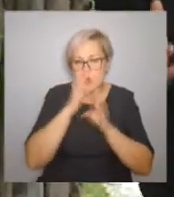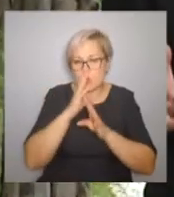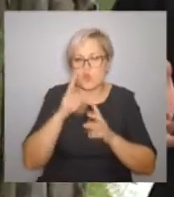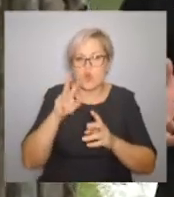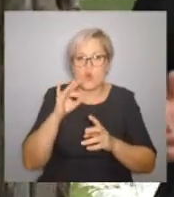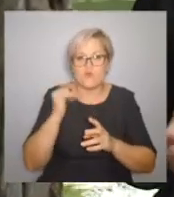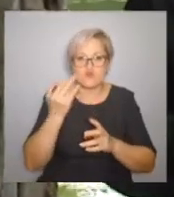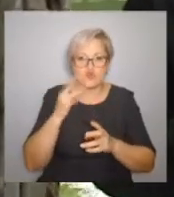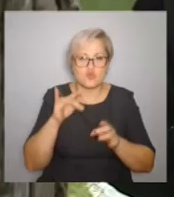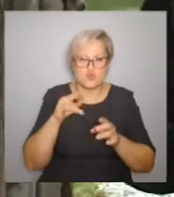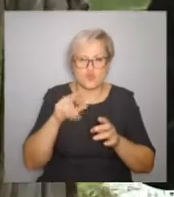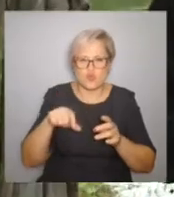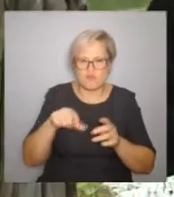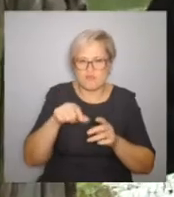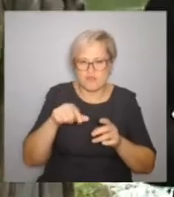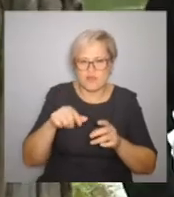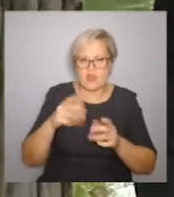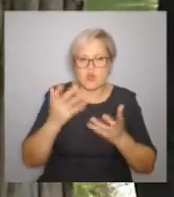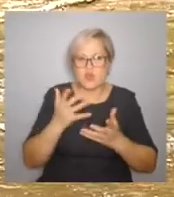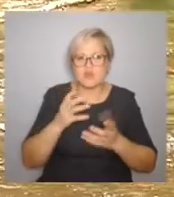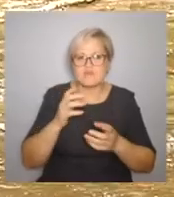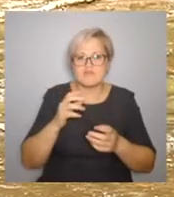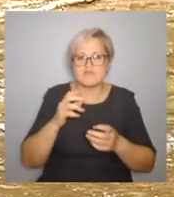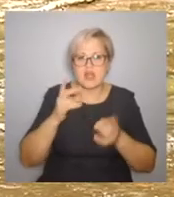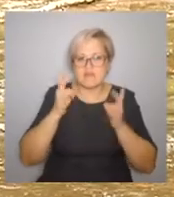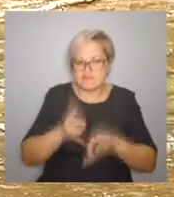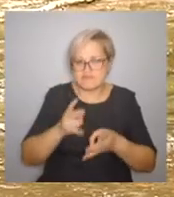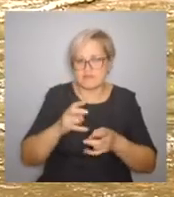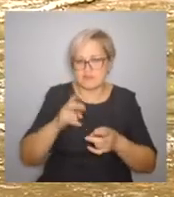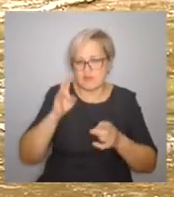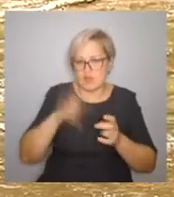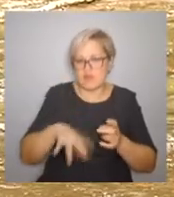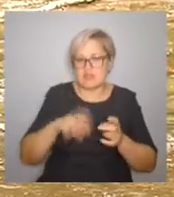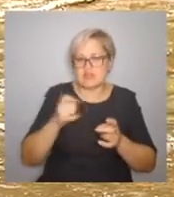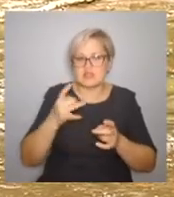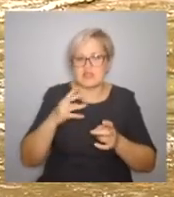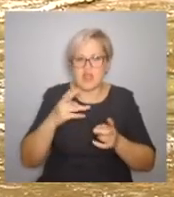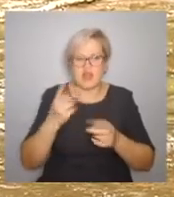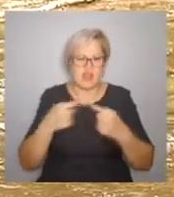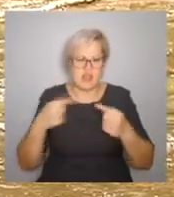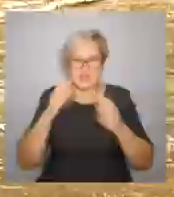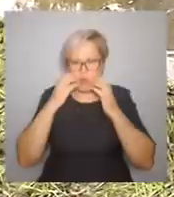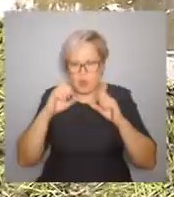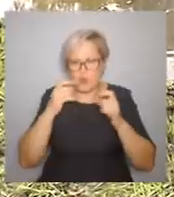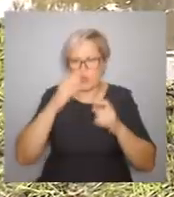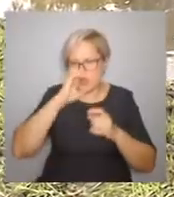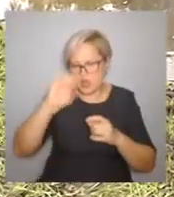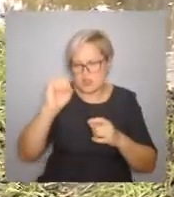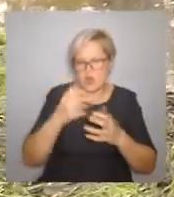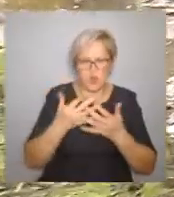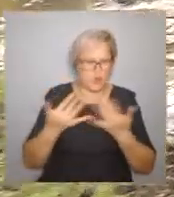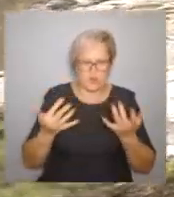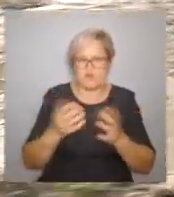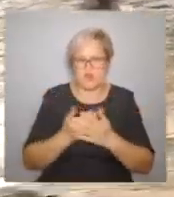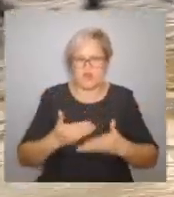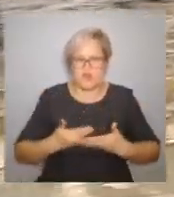которые, собственно, и были найдены палеонтологами в наше время. На дне этого с виду ничем не примечательного ручья покоятся останки десятков, если не